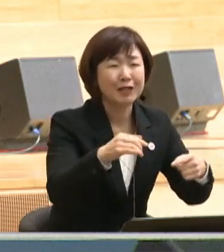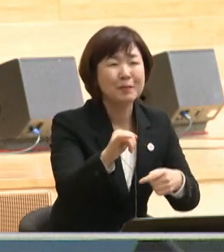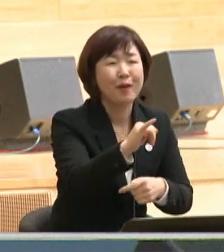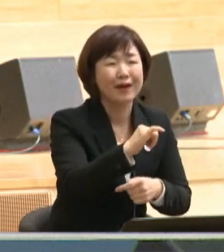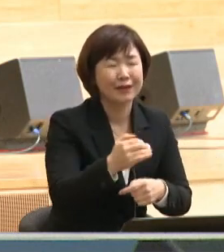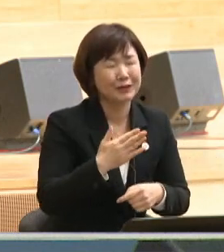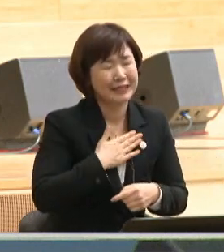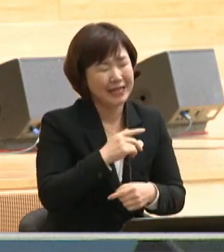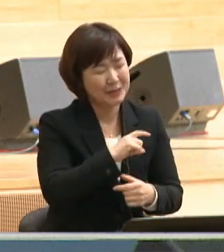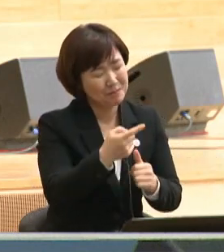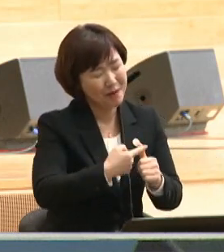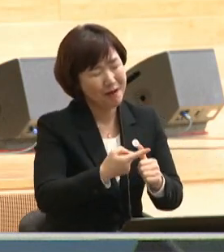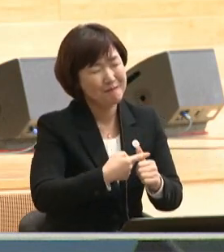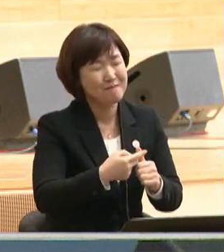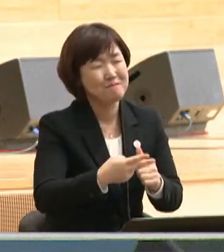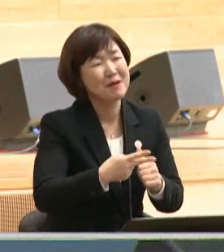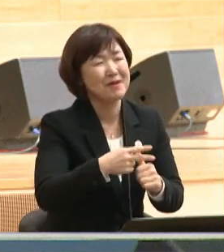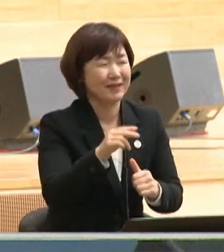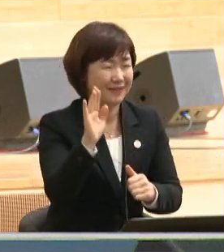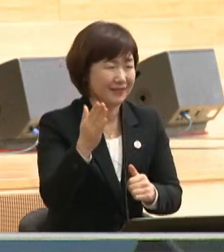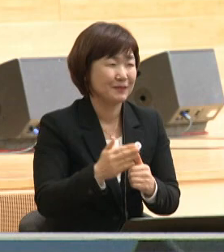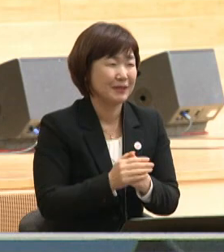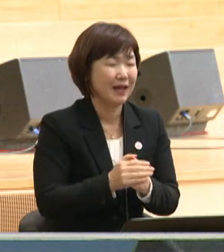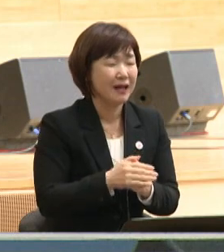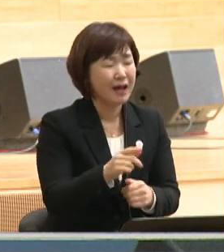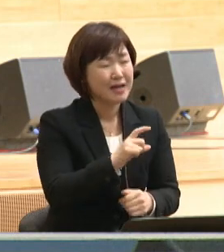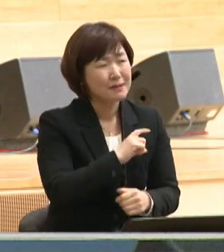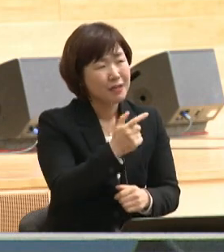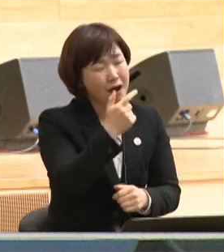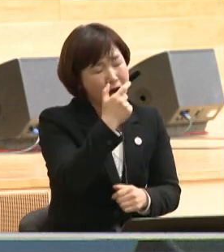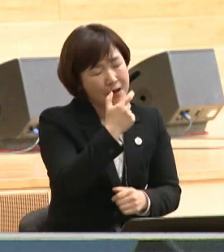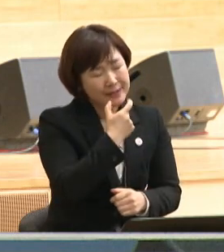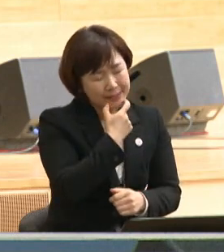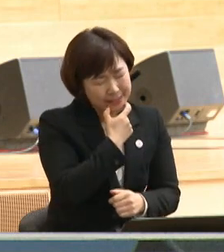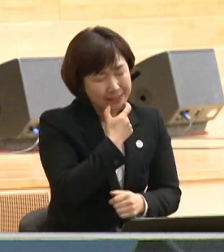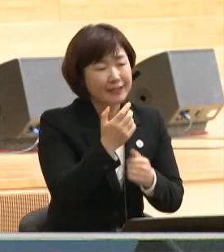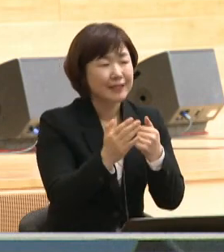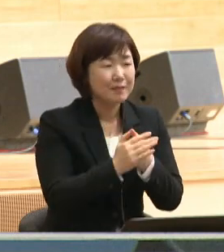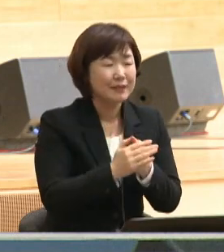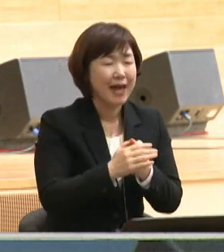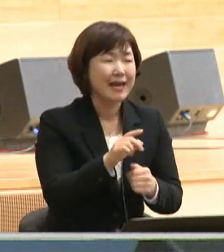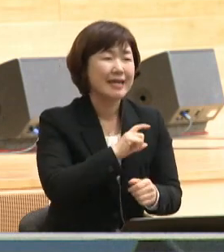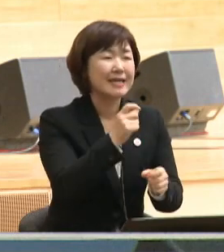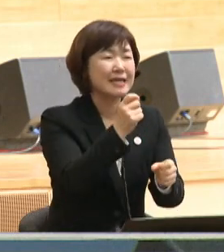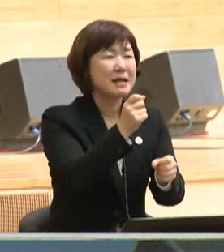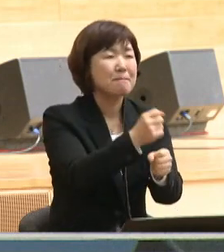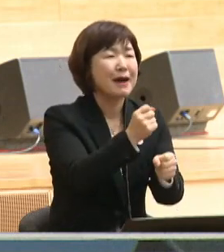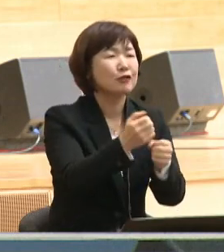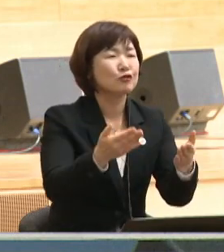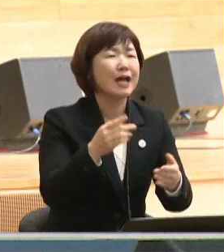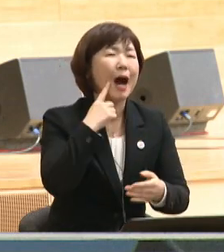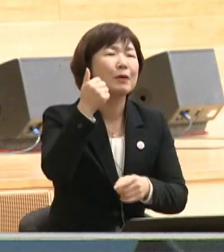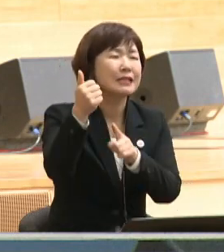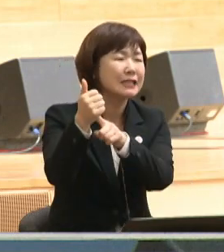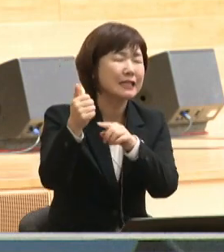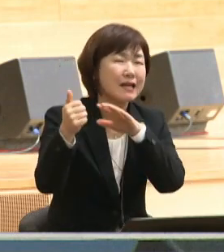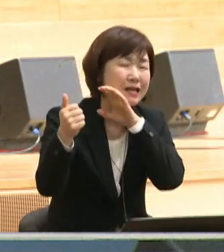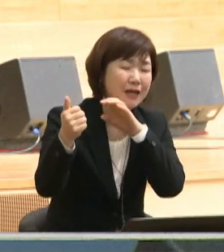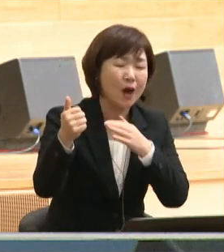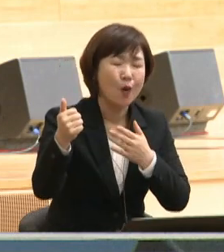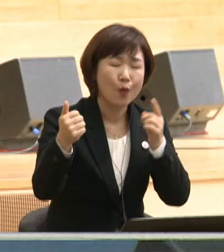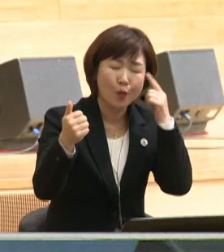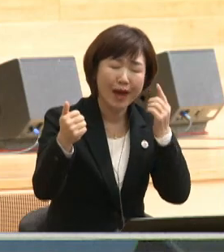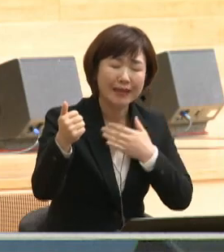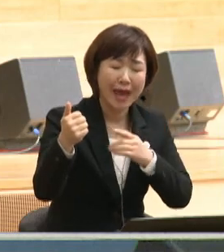제 별명이었어요 저는 이런 제 이름이 너무나도 싫었습니다 그래서 이름을 지어주신 아버지께 왜 내 이름만